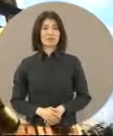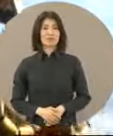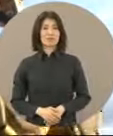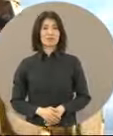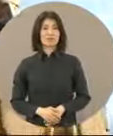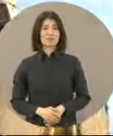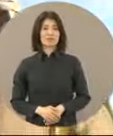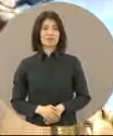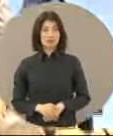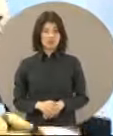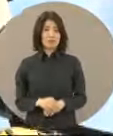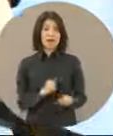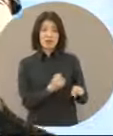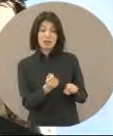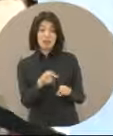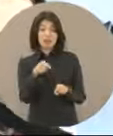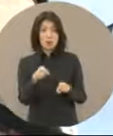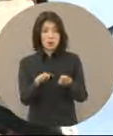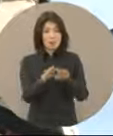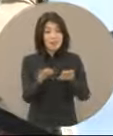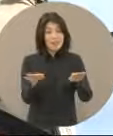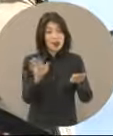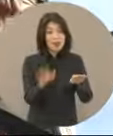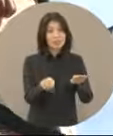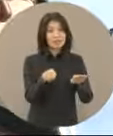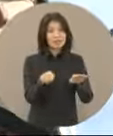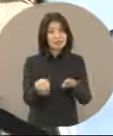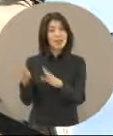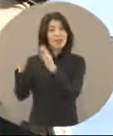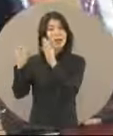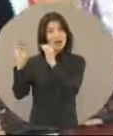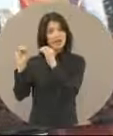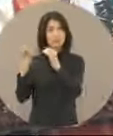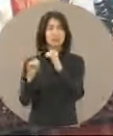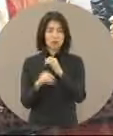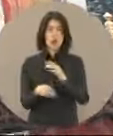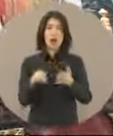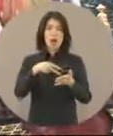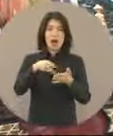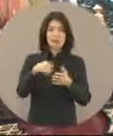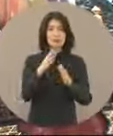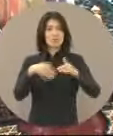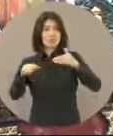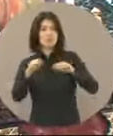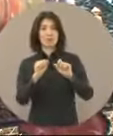多くの山車には舞台が設けられ、ここで囃子や舞が行われます。